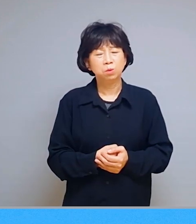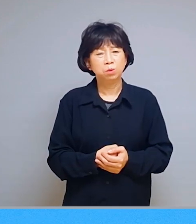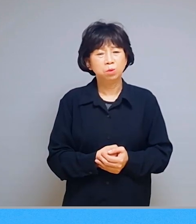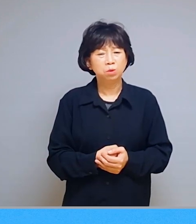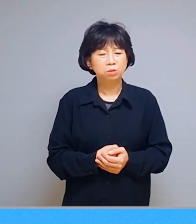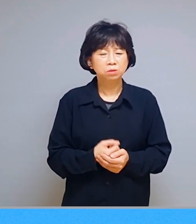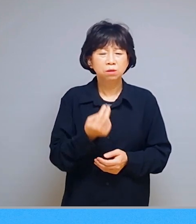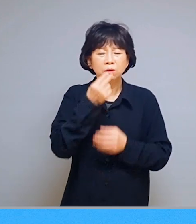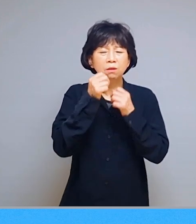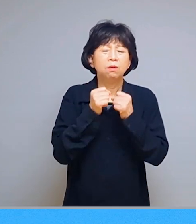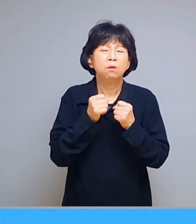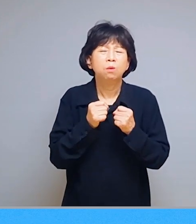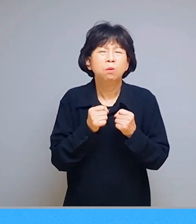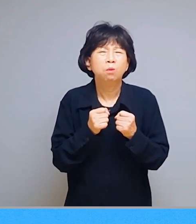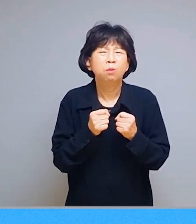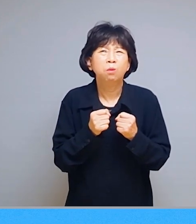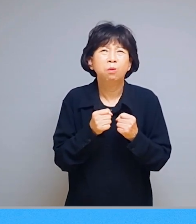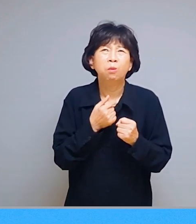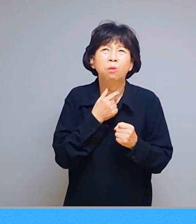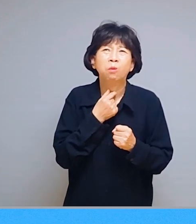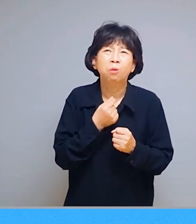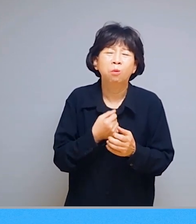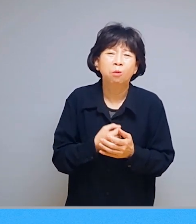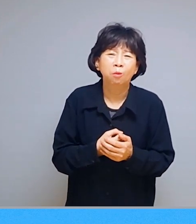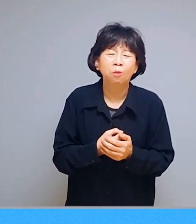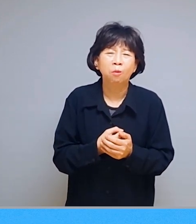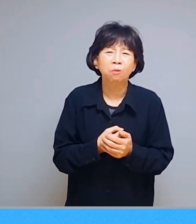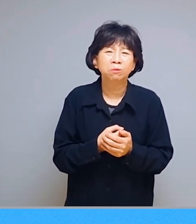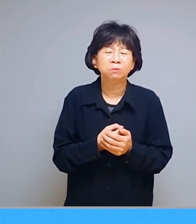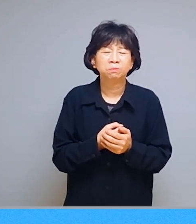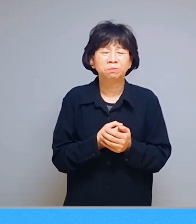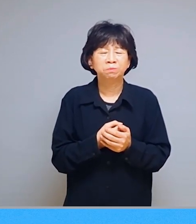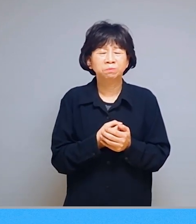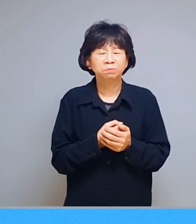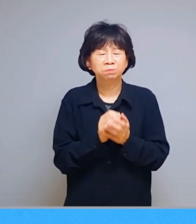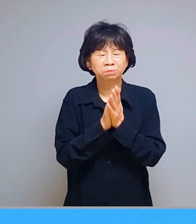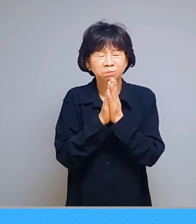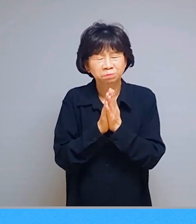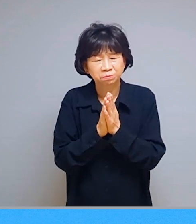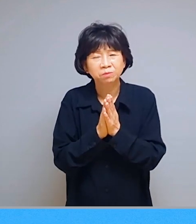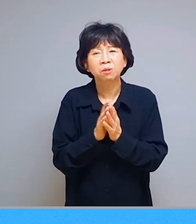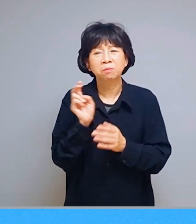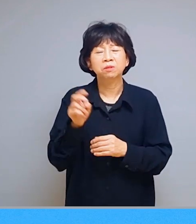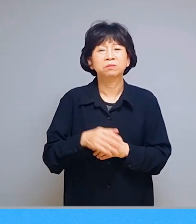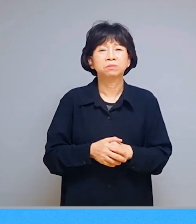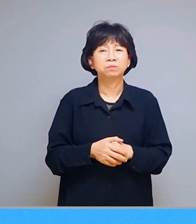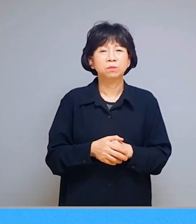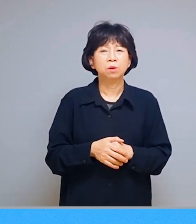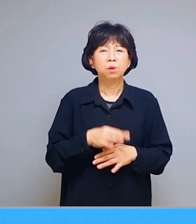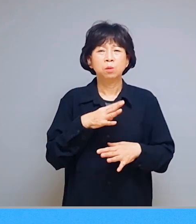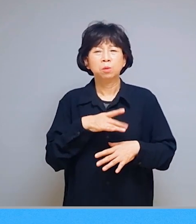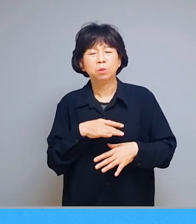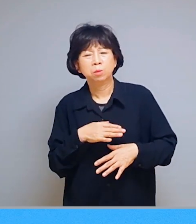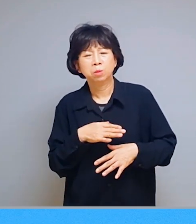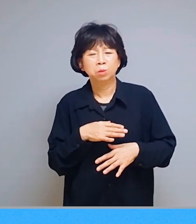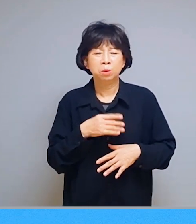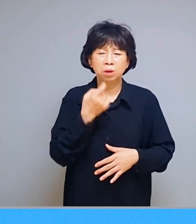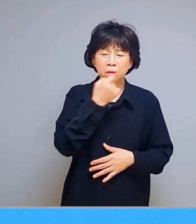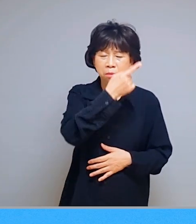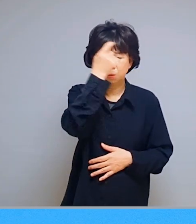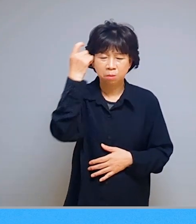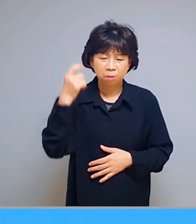살기만 하면 좋겠다. 여러분 이 심정 이해가 되십니까? 배 안에는요 공포와 불안이 극에